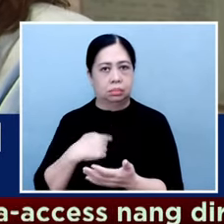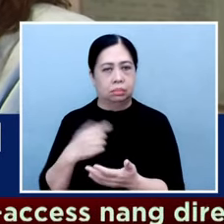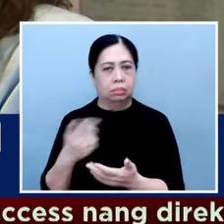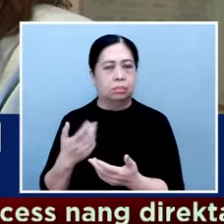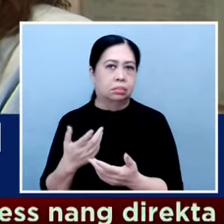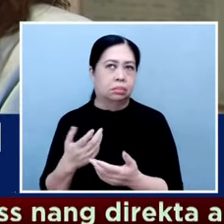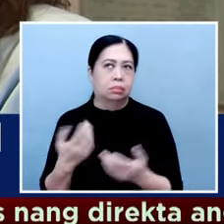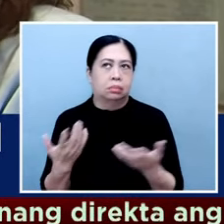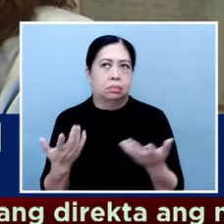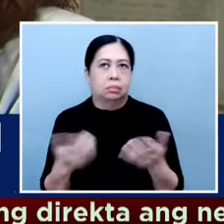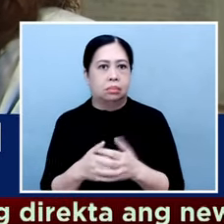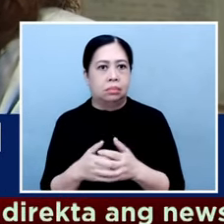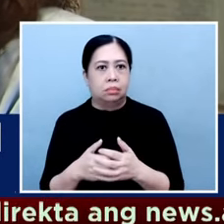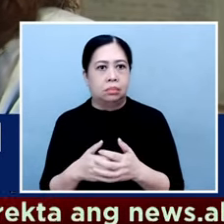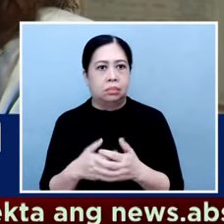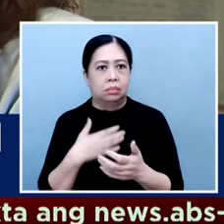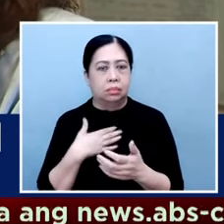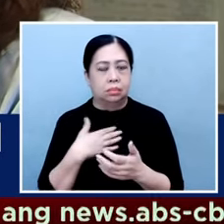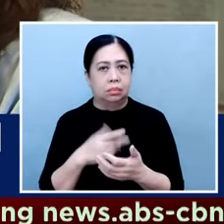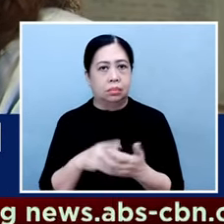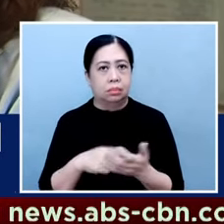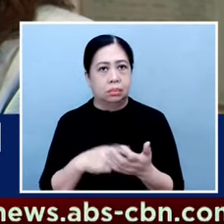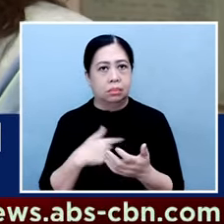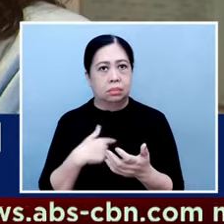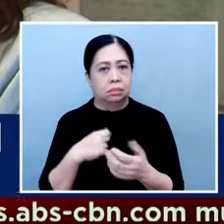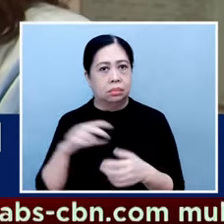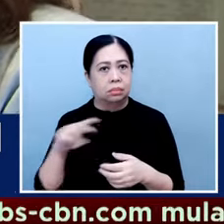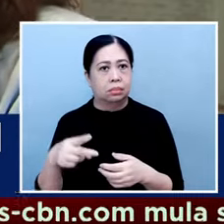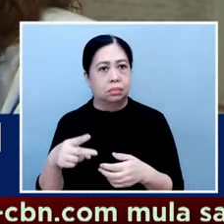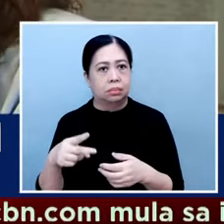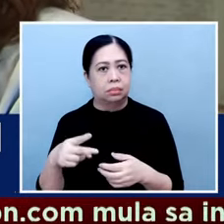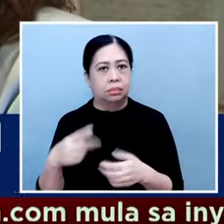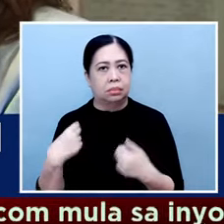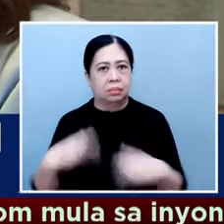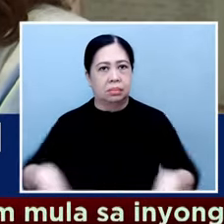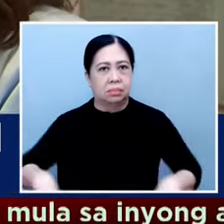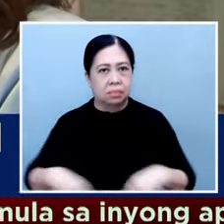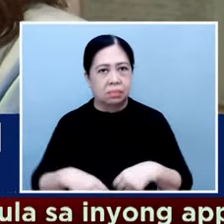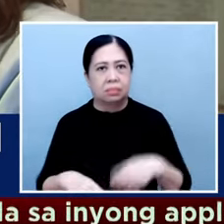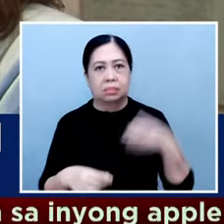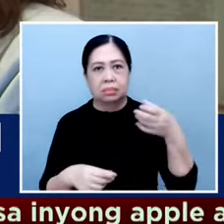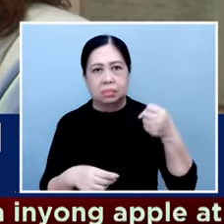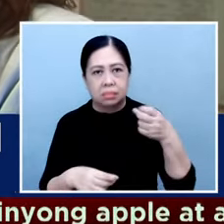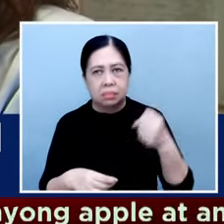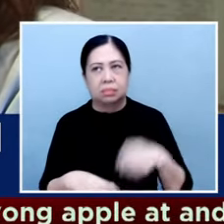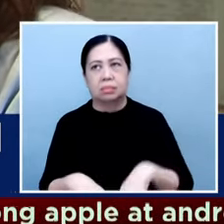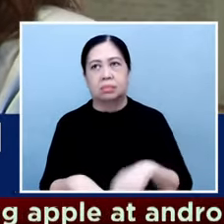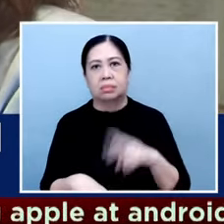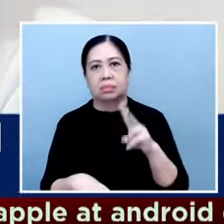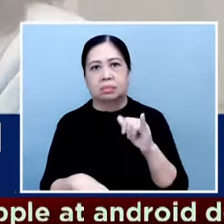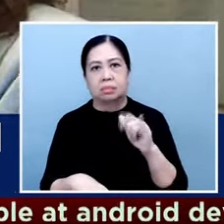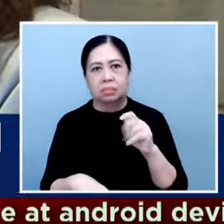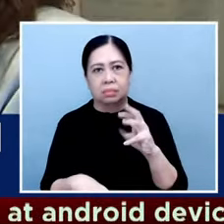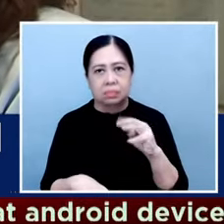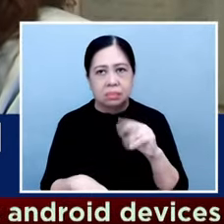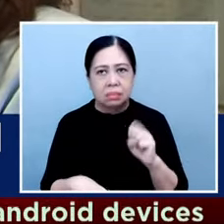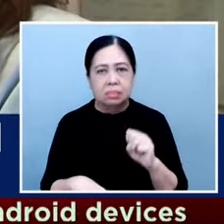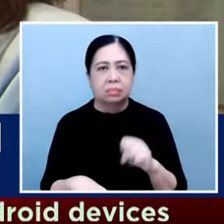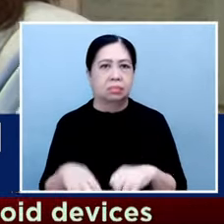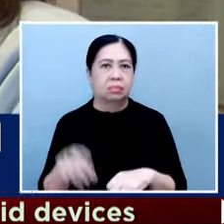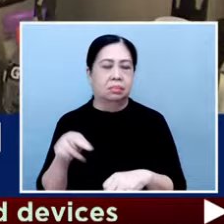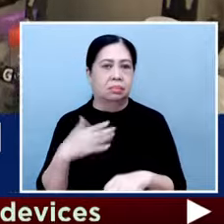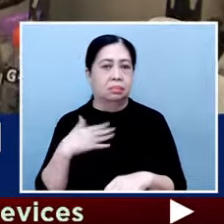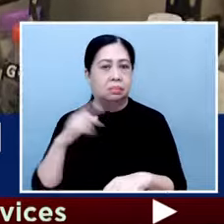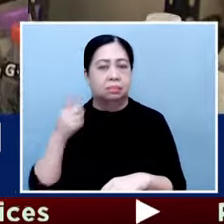sa part ko, yung anak kong pangalawa, diaper, gatas, vitamins, kailangan yun. Yung panganay